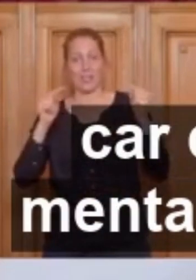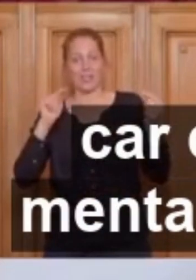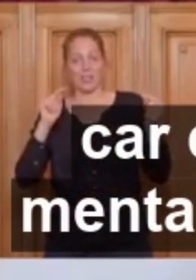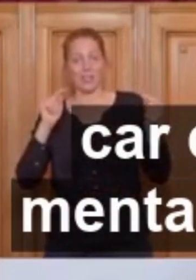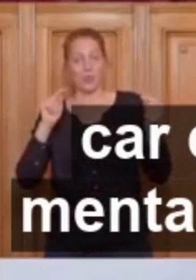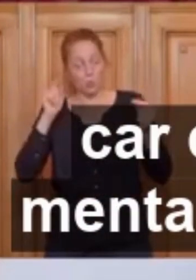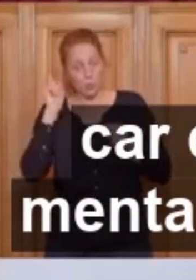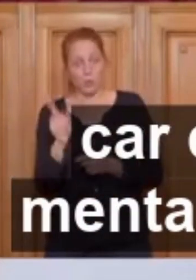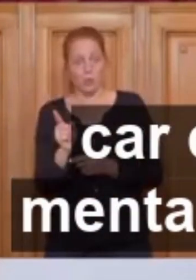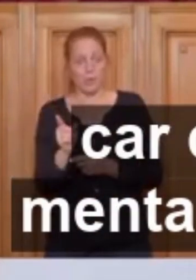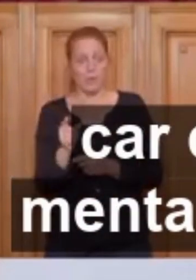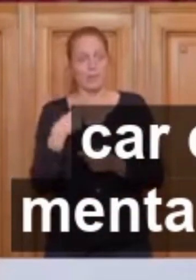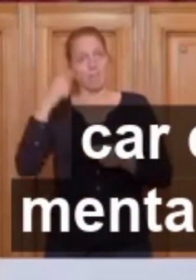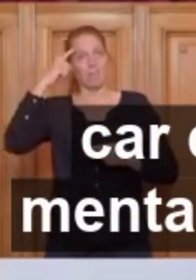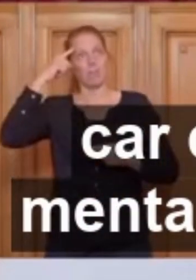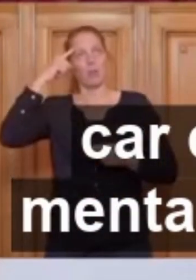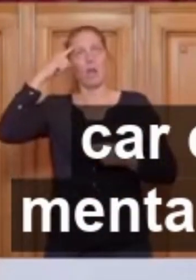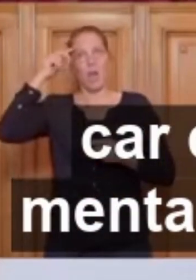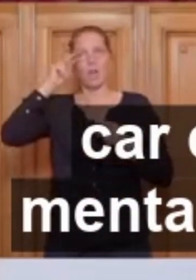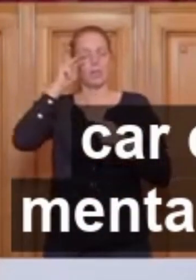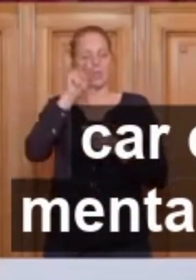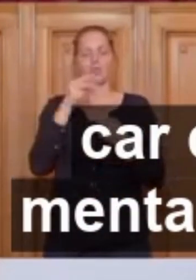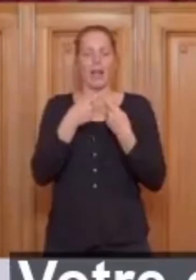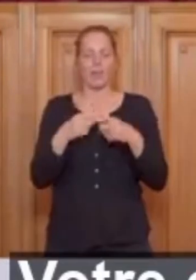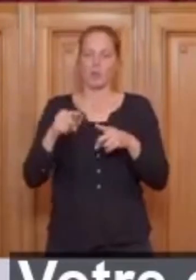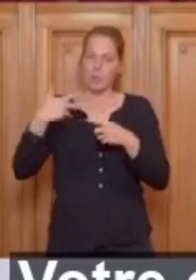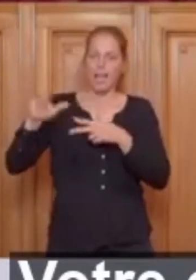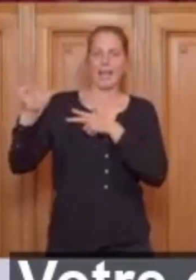weil die ändert einfach auch die Mentalität, also geht als Realismus. Er recht